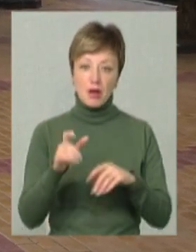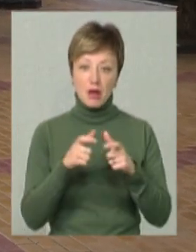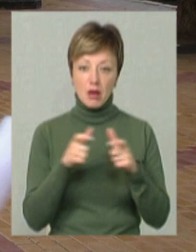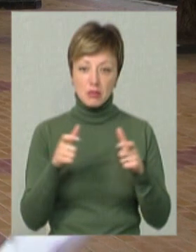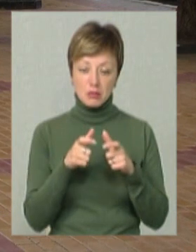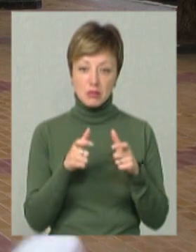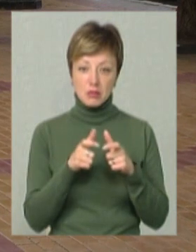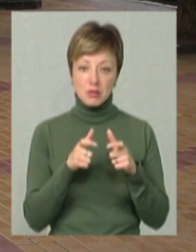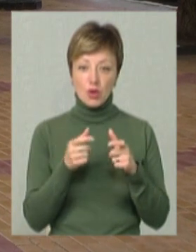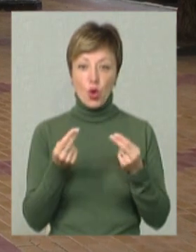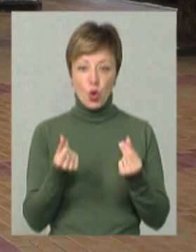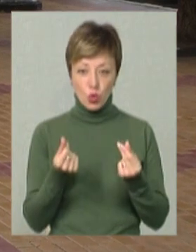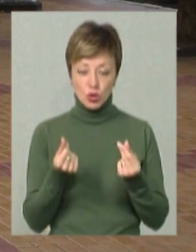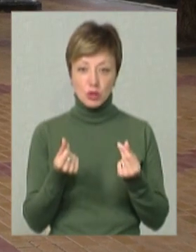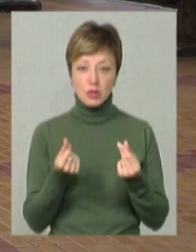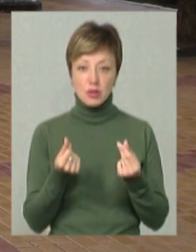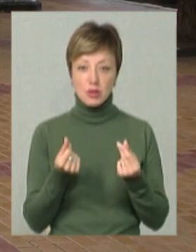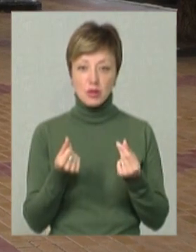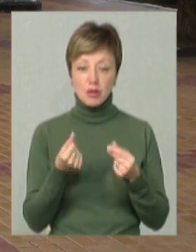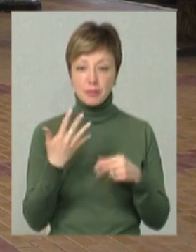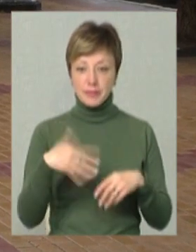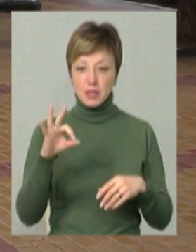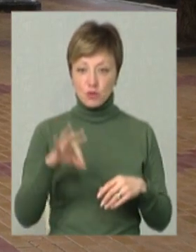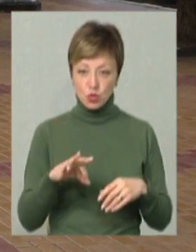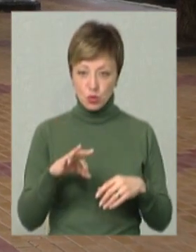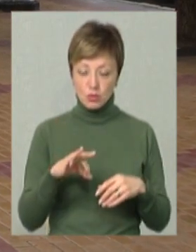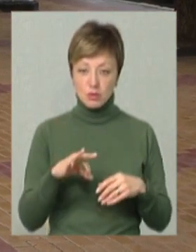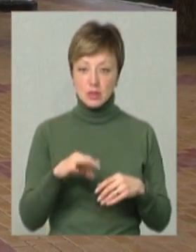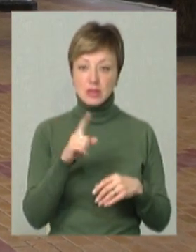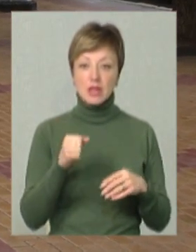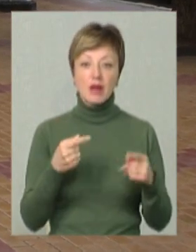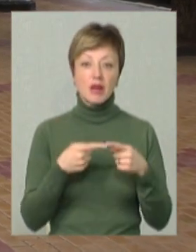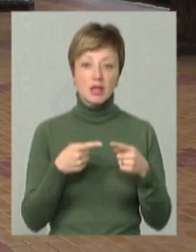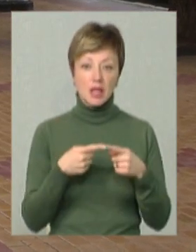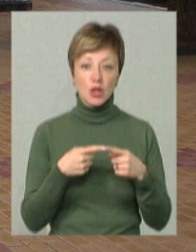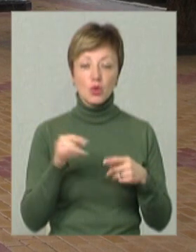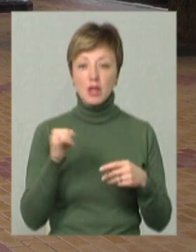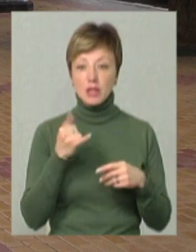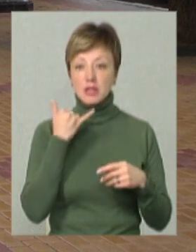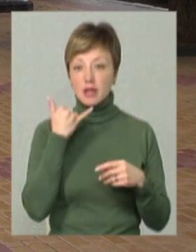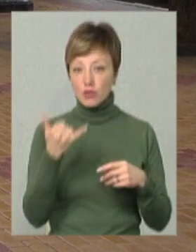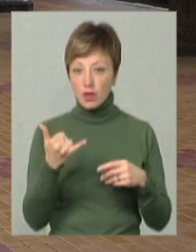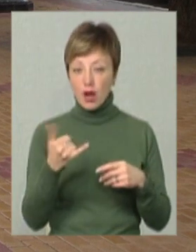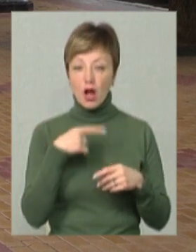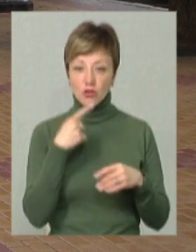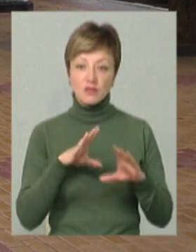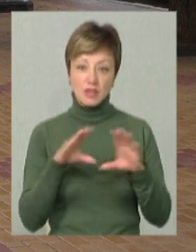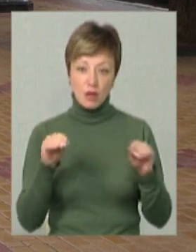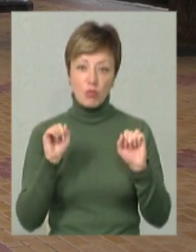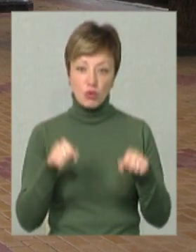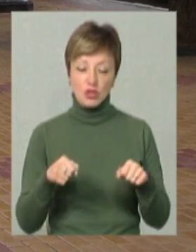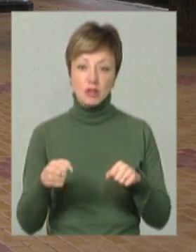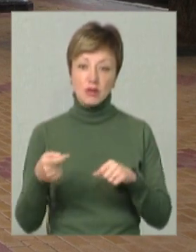картки гроші, пів суми за квартиру, і зателефонувала, і кажу, все,